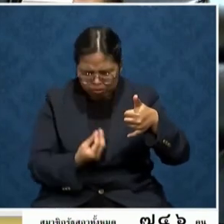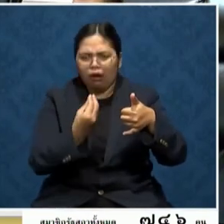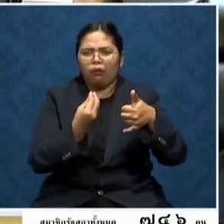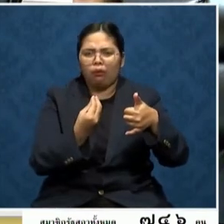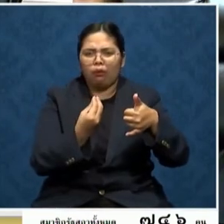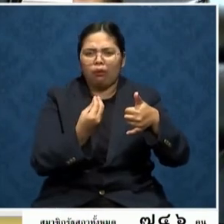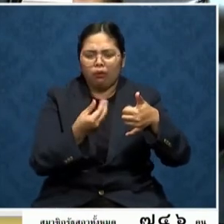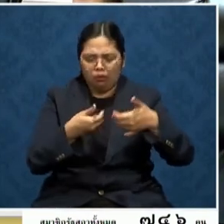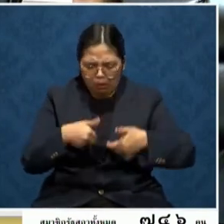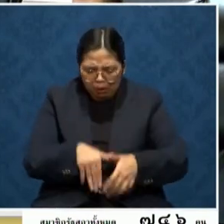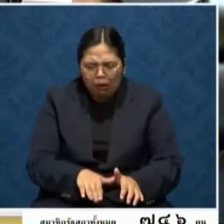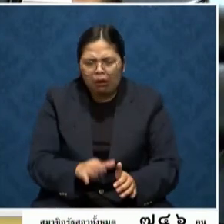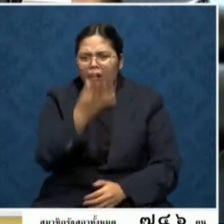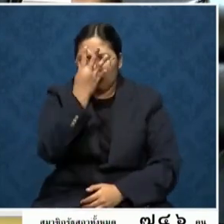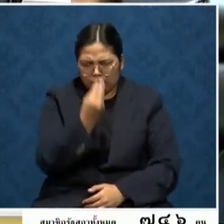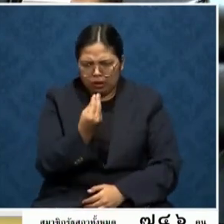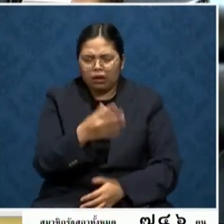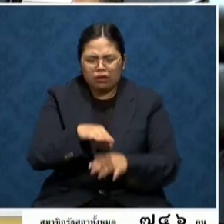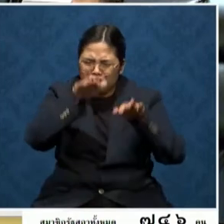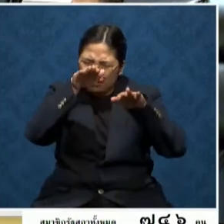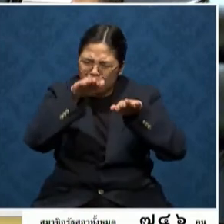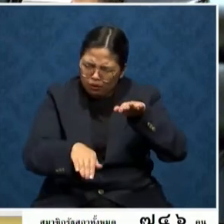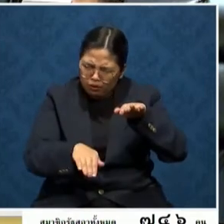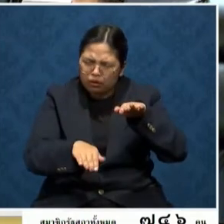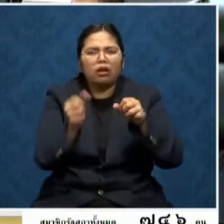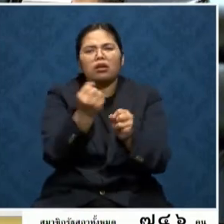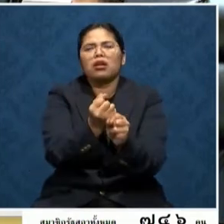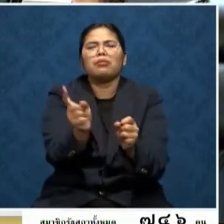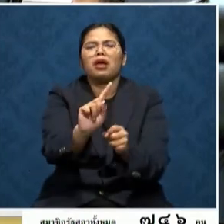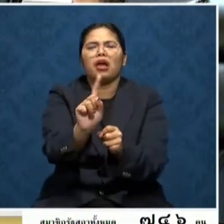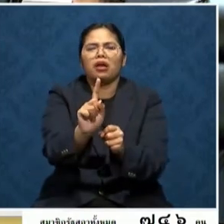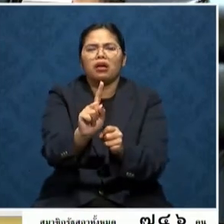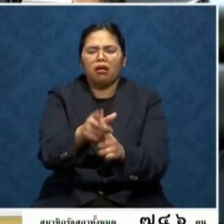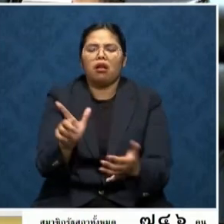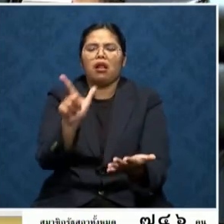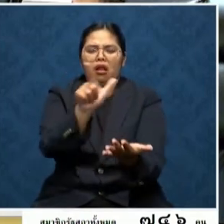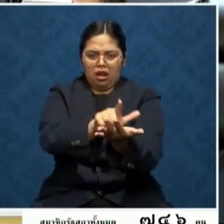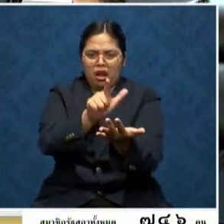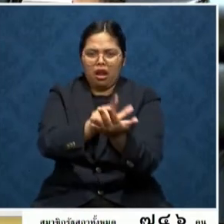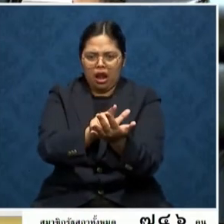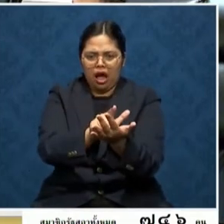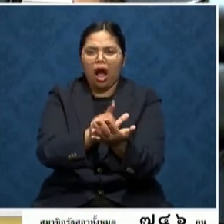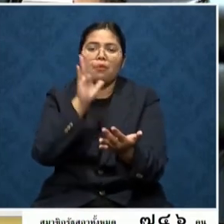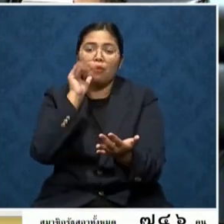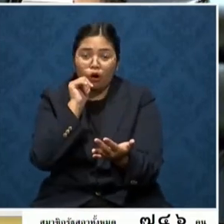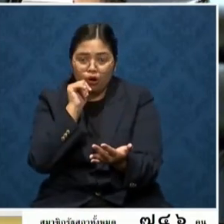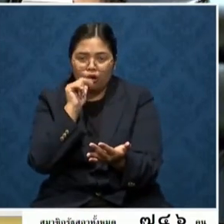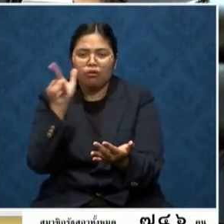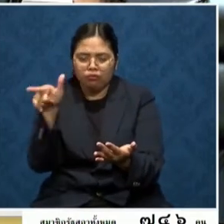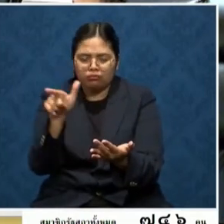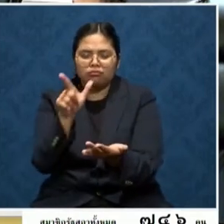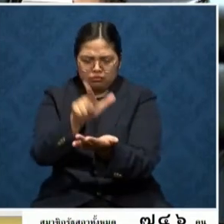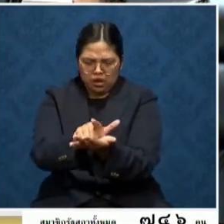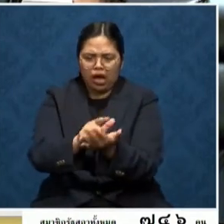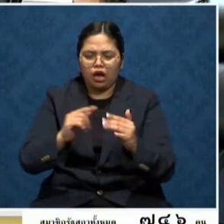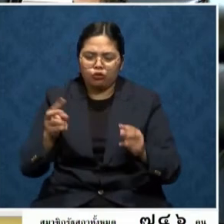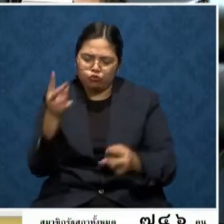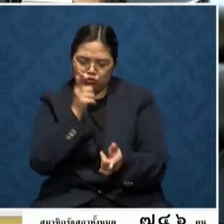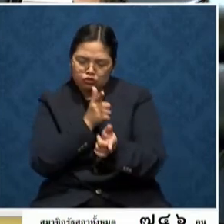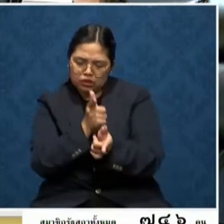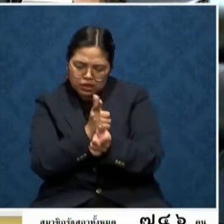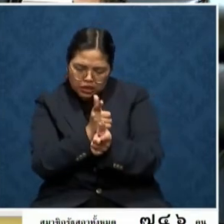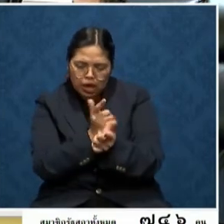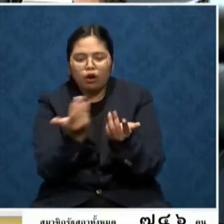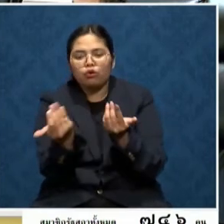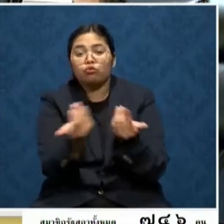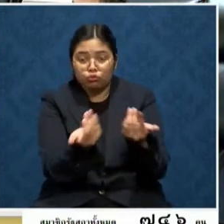งเหล่านี้จะช่วยลดภาระซึมเศร้าหลังคลอดนอกจากนั้นการลาเลี้ยงดูบุตรของคุณพ่อนะคะยังเป็นอีก1เครื่องมือ